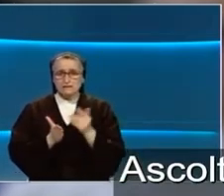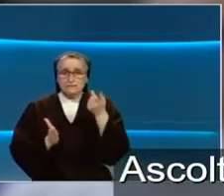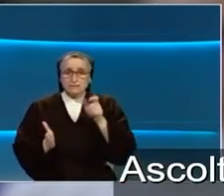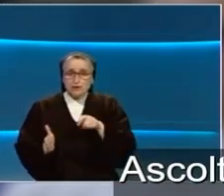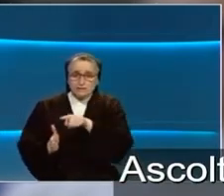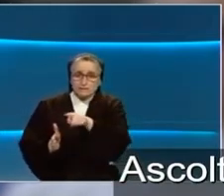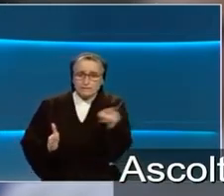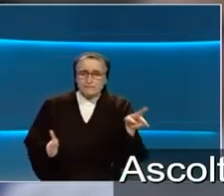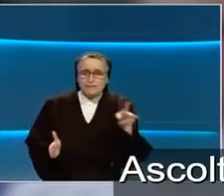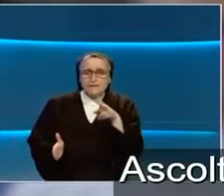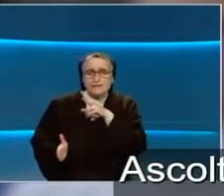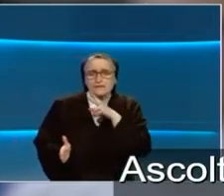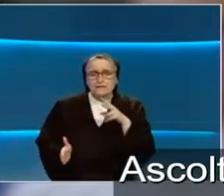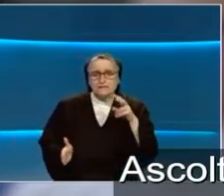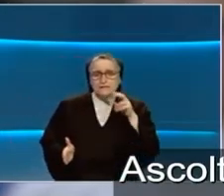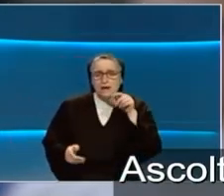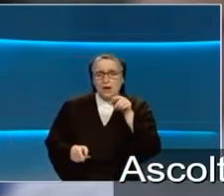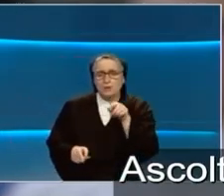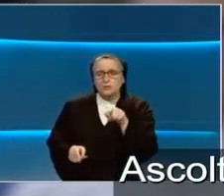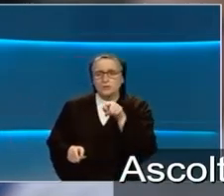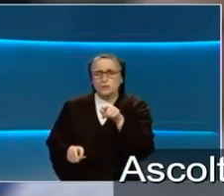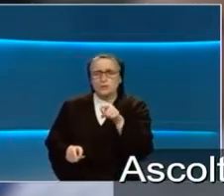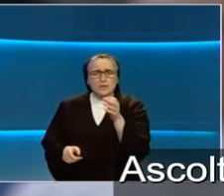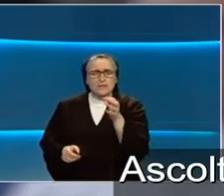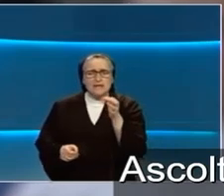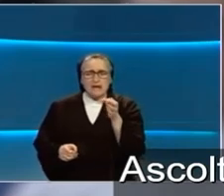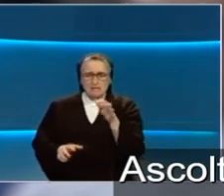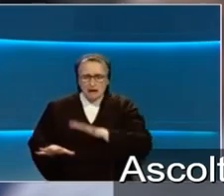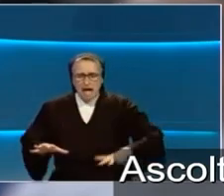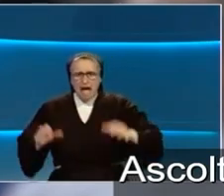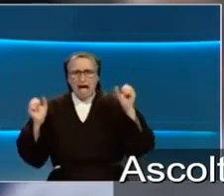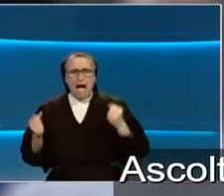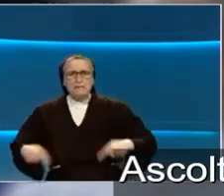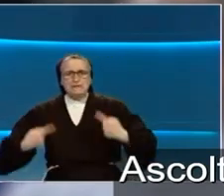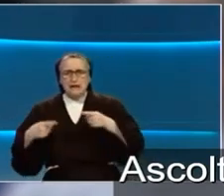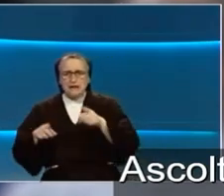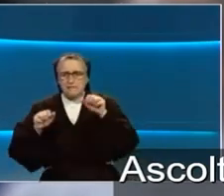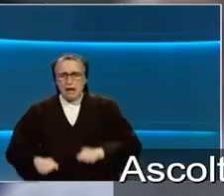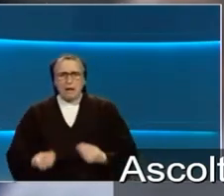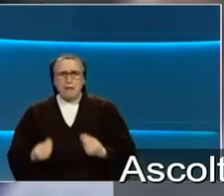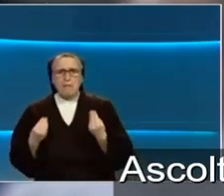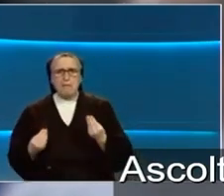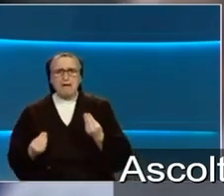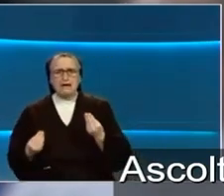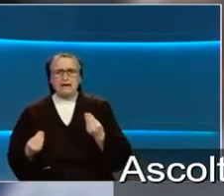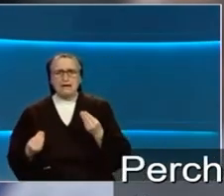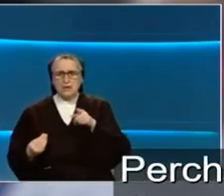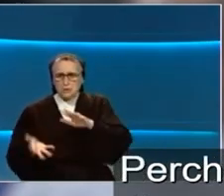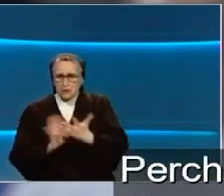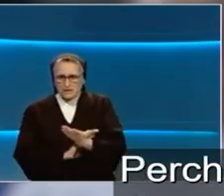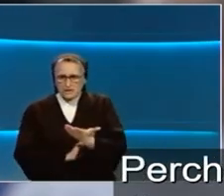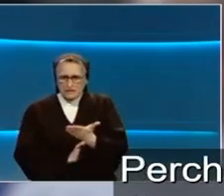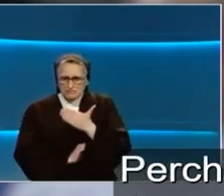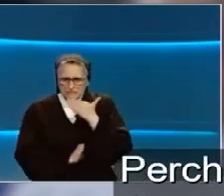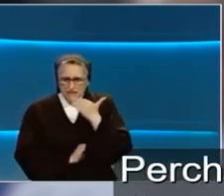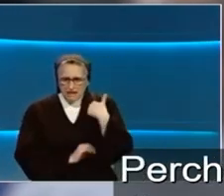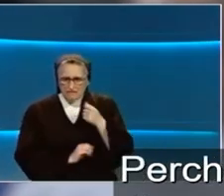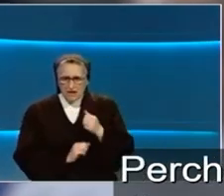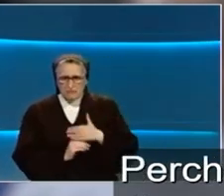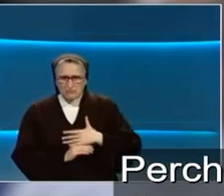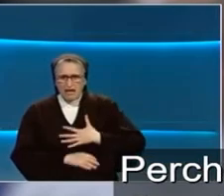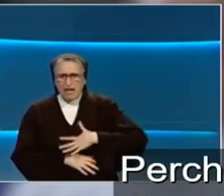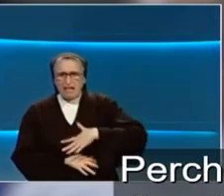Perché Israele? Perché ti trovi in terra nemica e sei diventato vecchio in terra